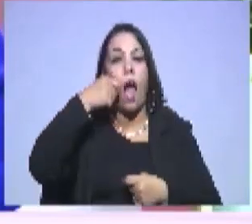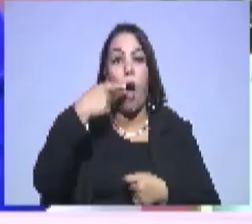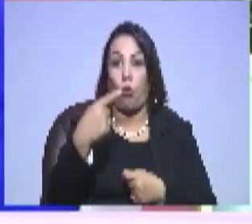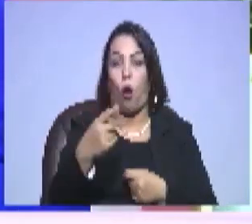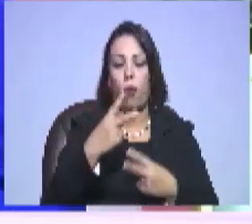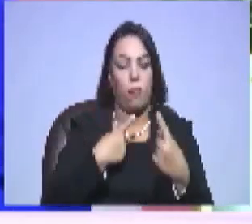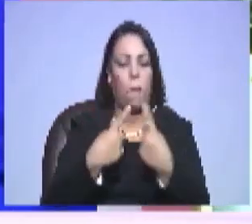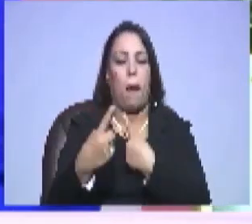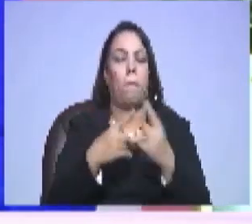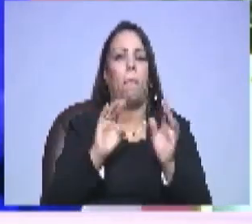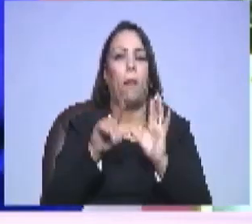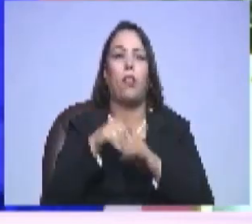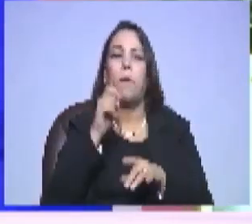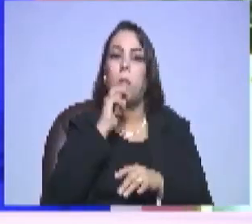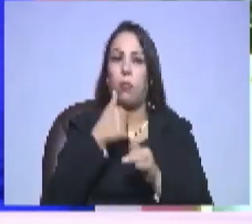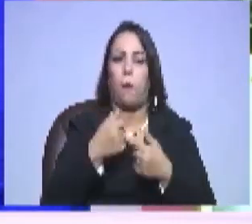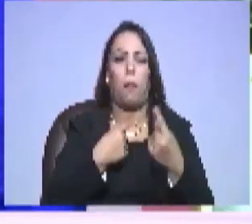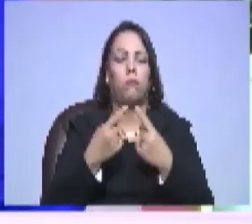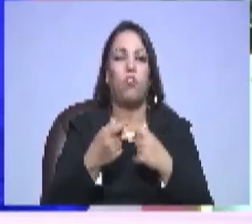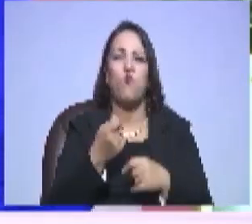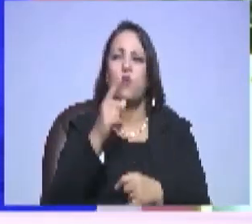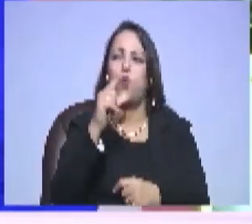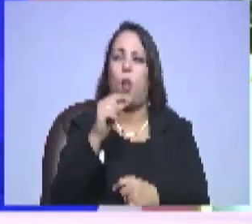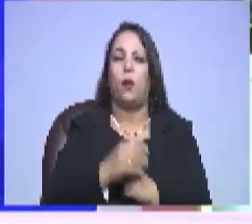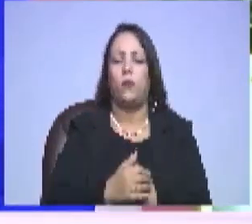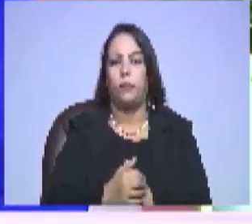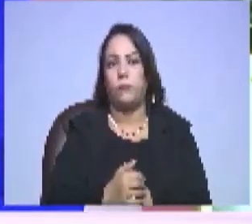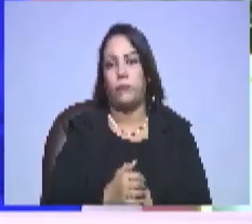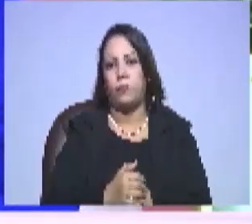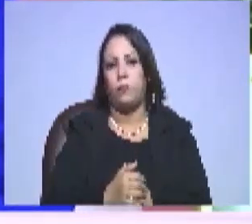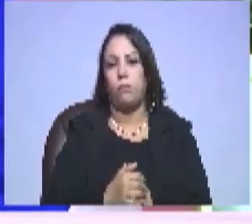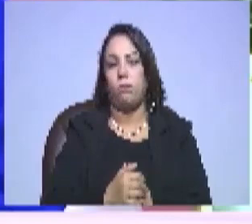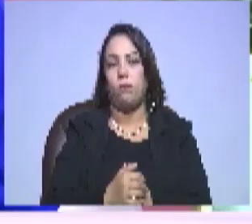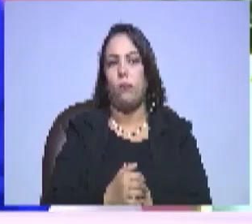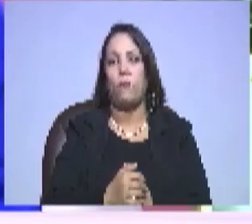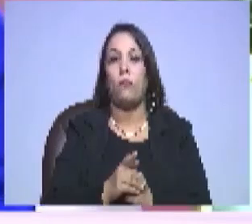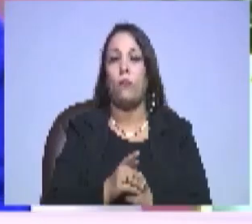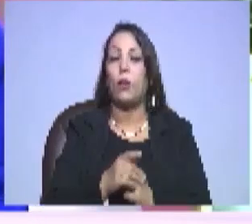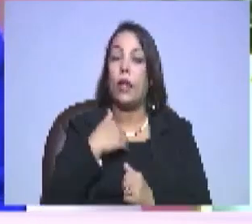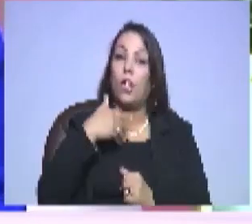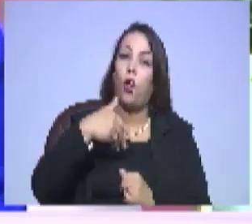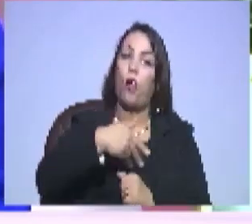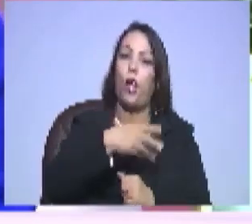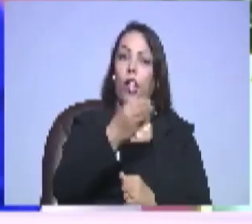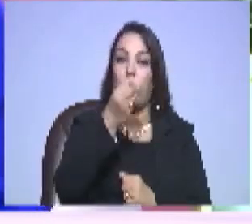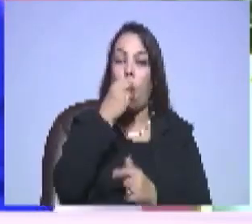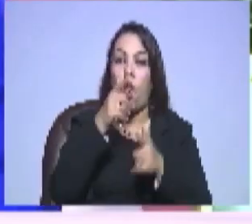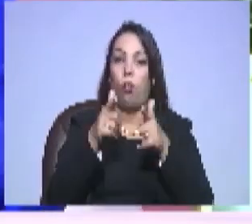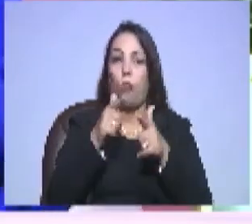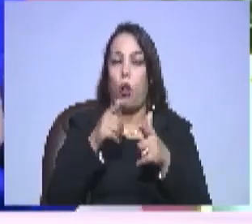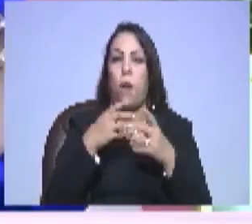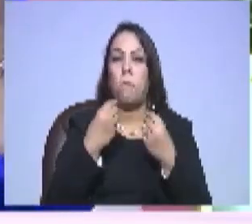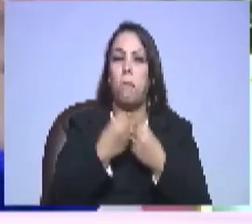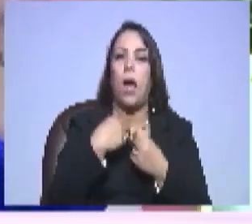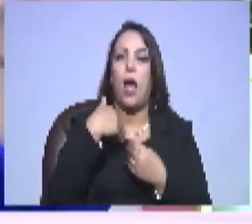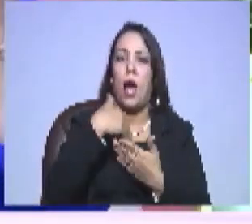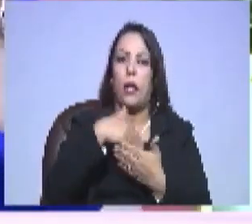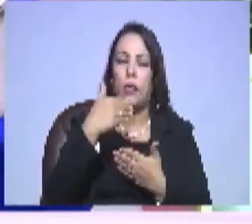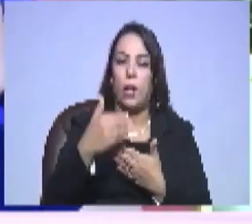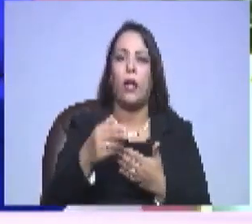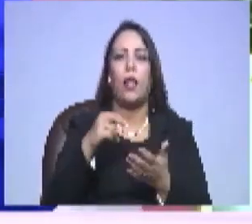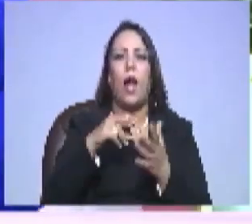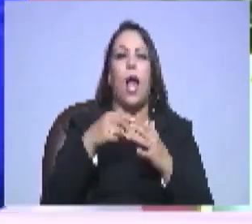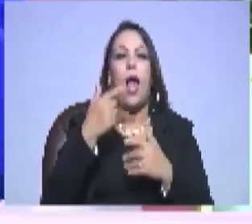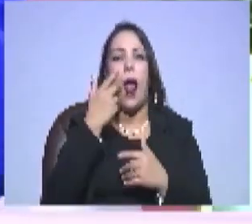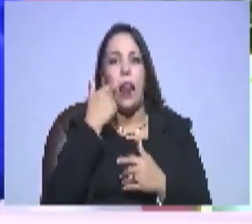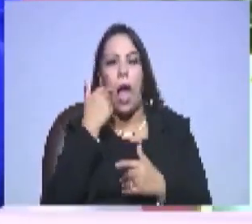بنوته طيب الفلوس بتديها له دي قليله احنا نازلين نتغدى وبعد كده مش عارفه نروح نلعب في